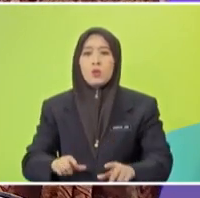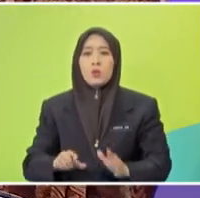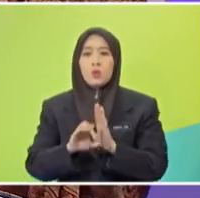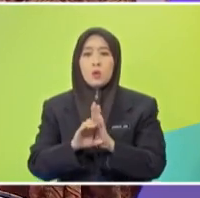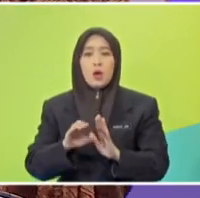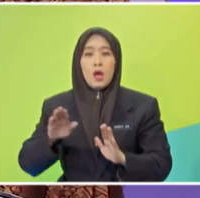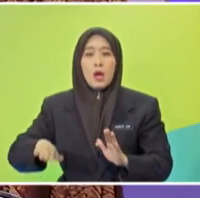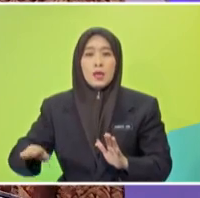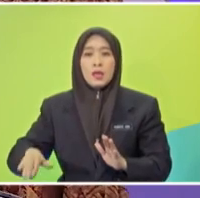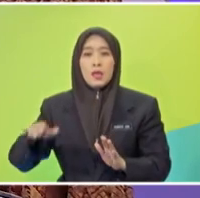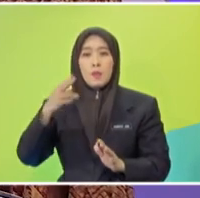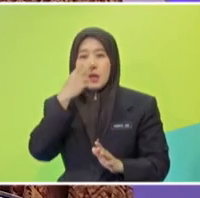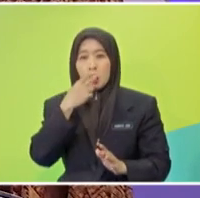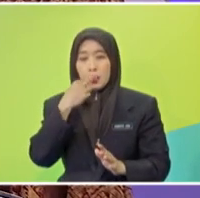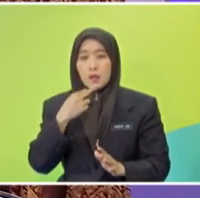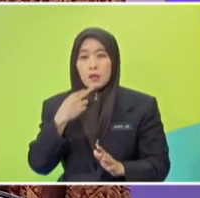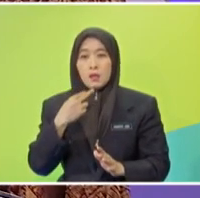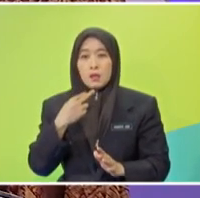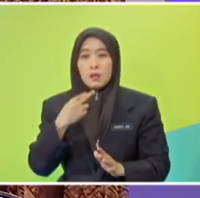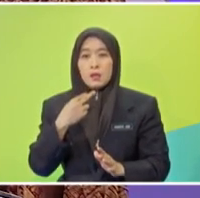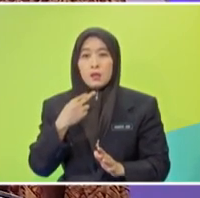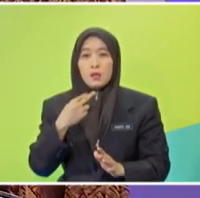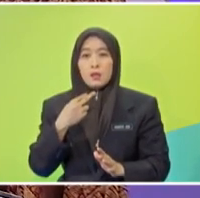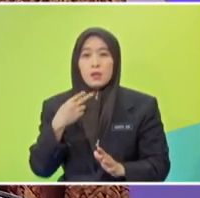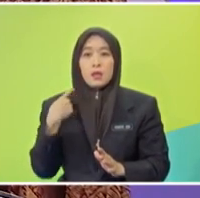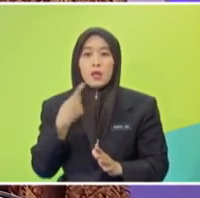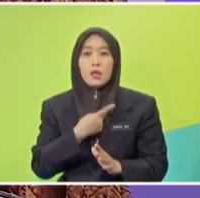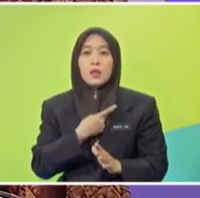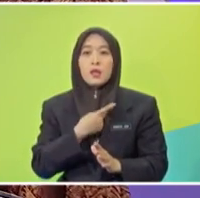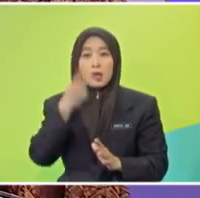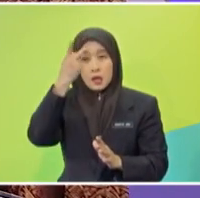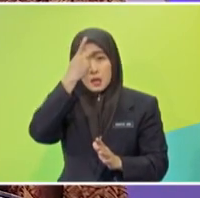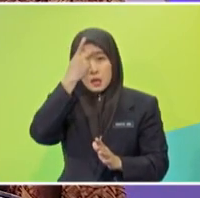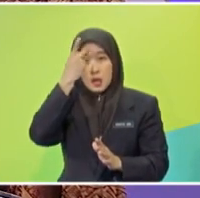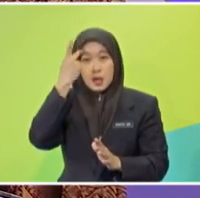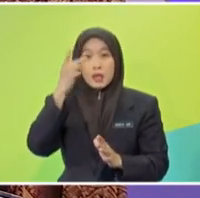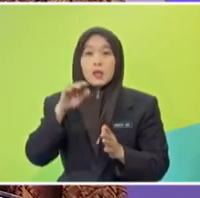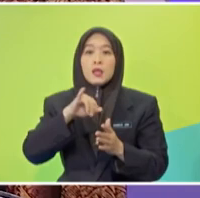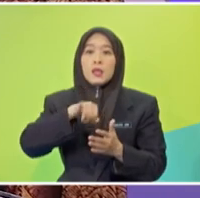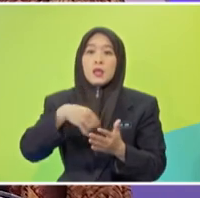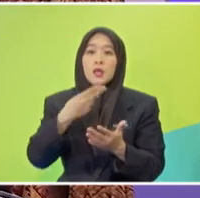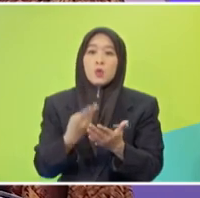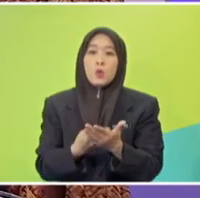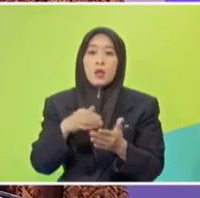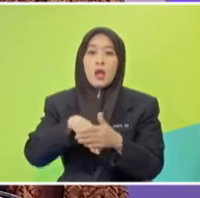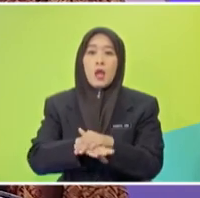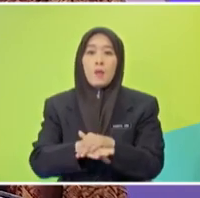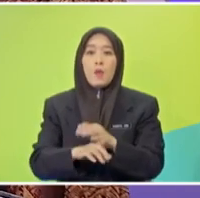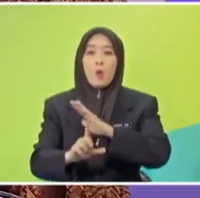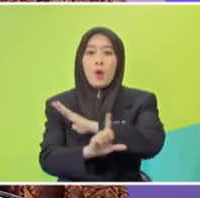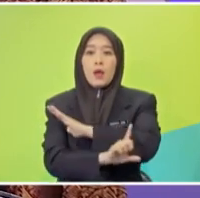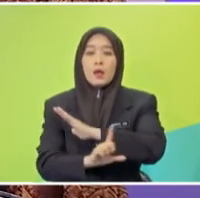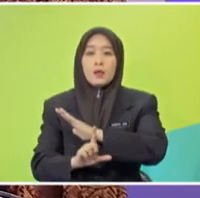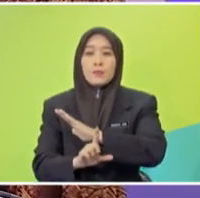terjatuhnya jika jika pula menunjukkan seperti syarat contohnya jika ingin percaya kita